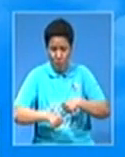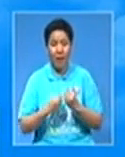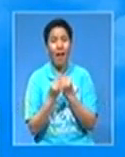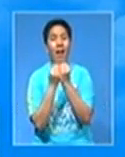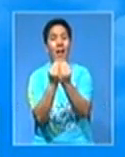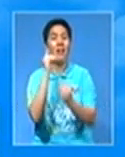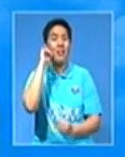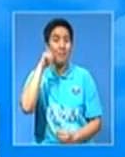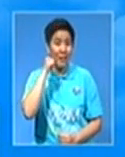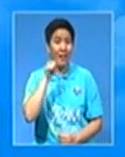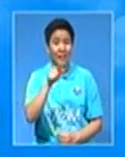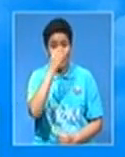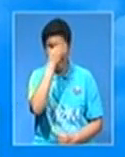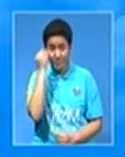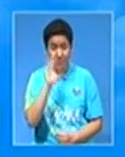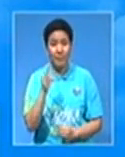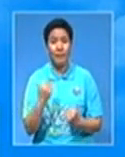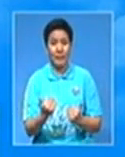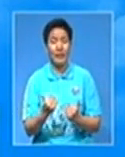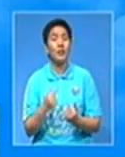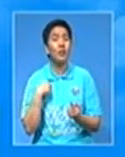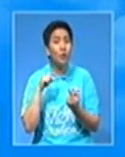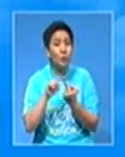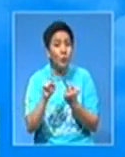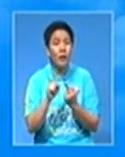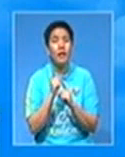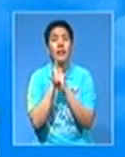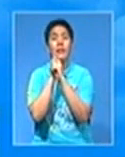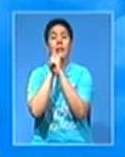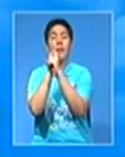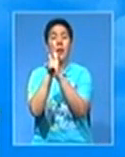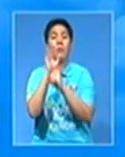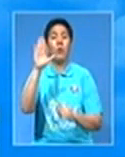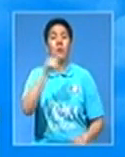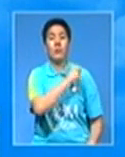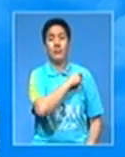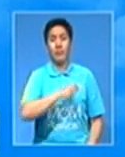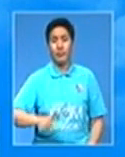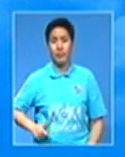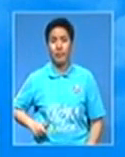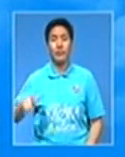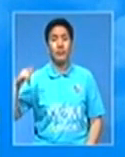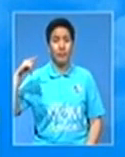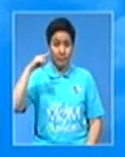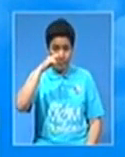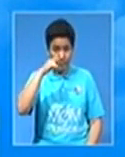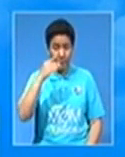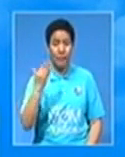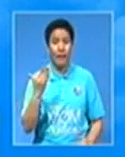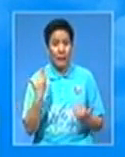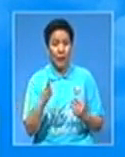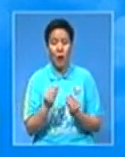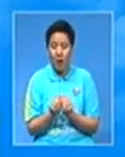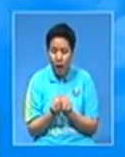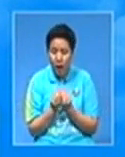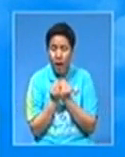ขี่จักรยานปั่นเพื่อแม่ตามพระราชปณิธานของสมเด็จพระบรมโอรสาธิราชแสนพระกุฎราชกุมารแล้วก็